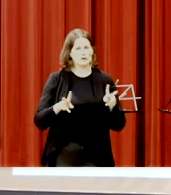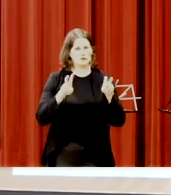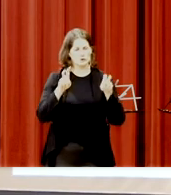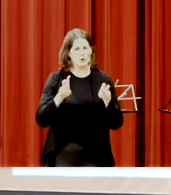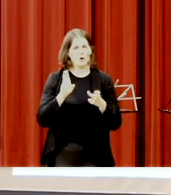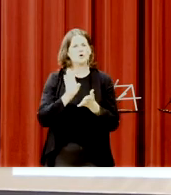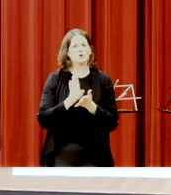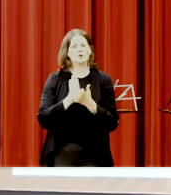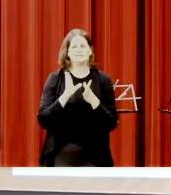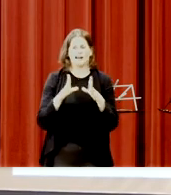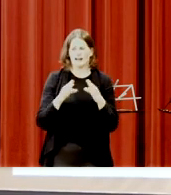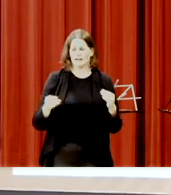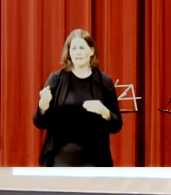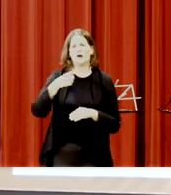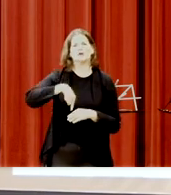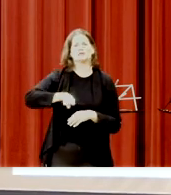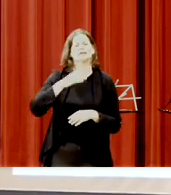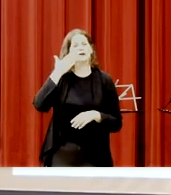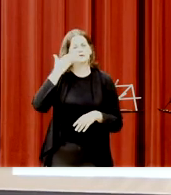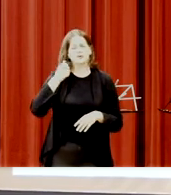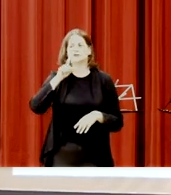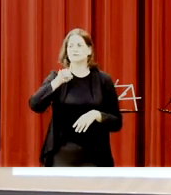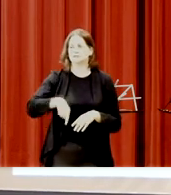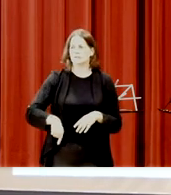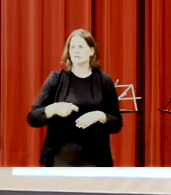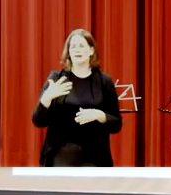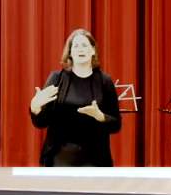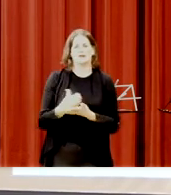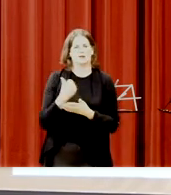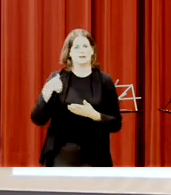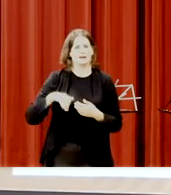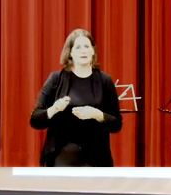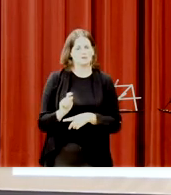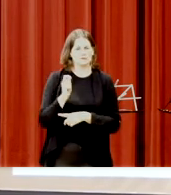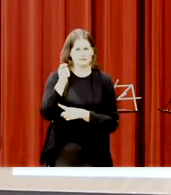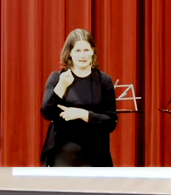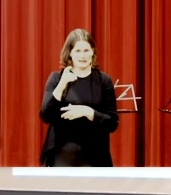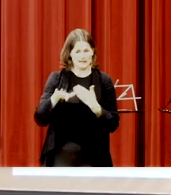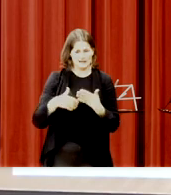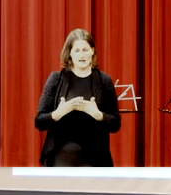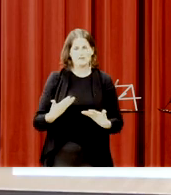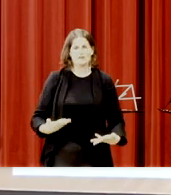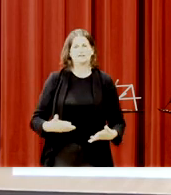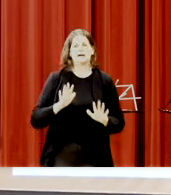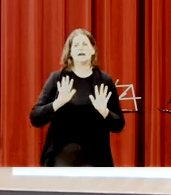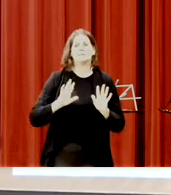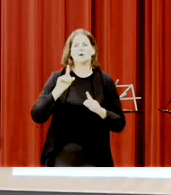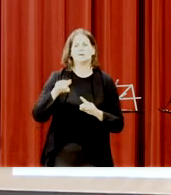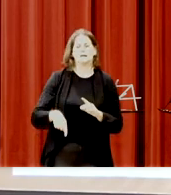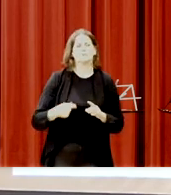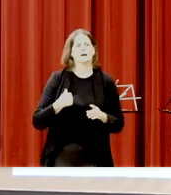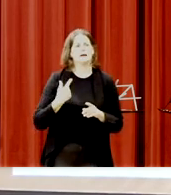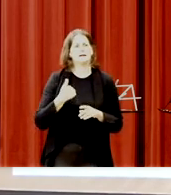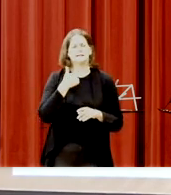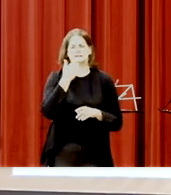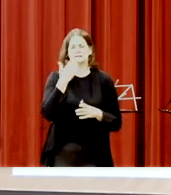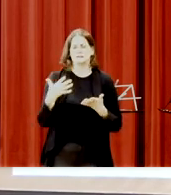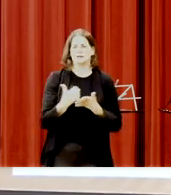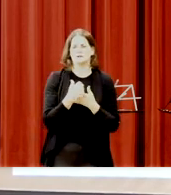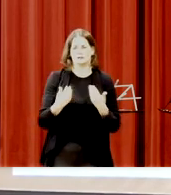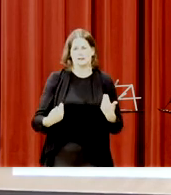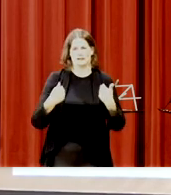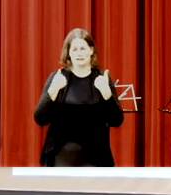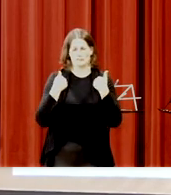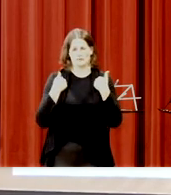conscients encara de totes les responsabilitats que tenim pel davant. Estem segurs a la Conselleria que aquest any serà doncs, un any ple